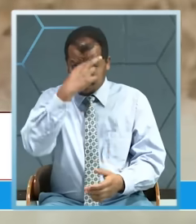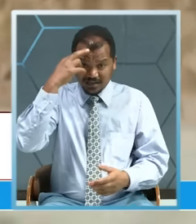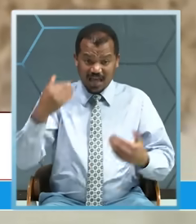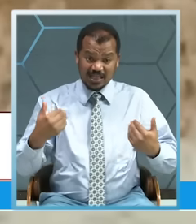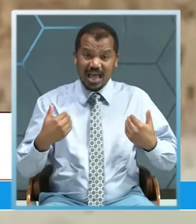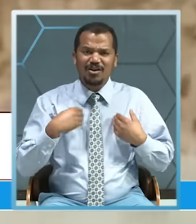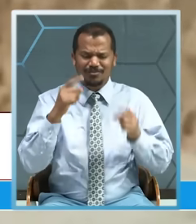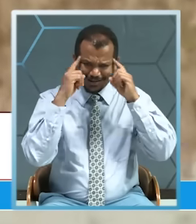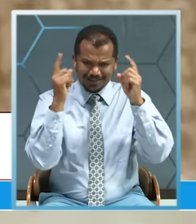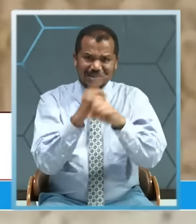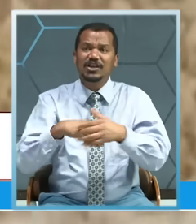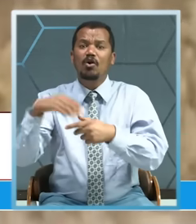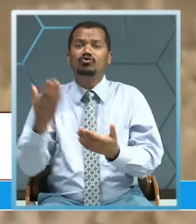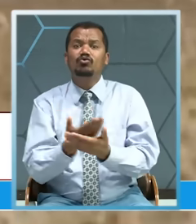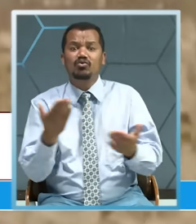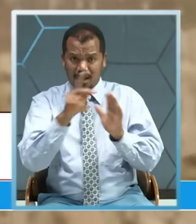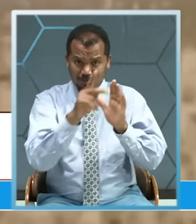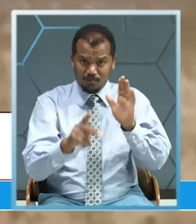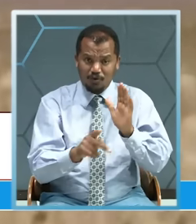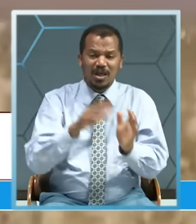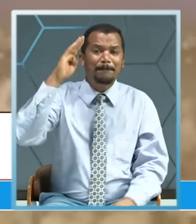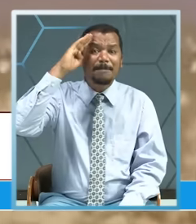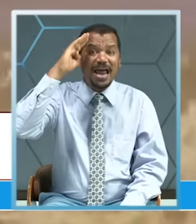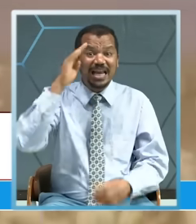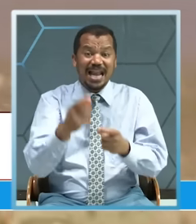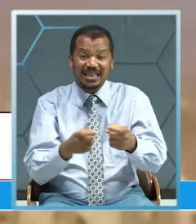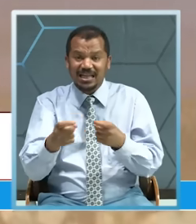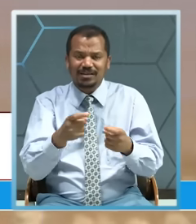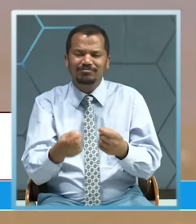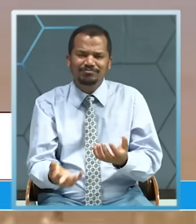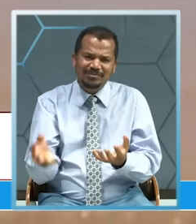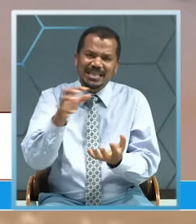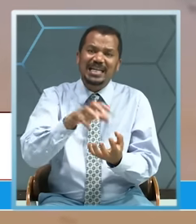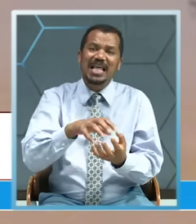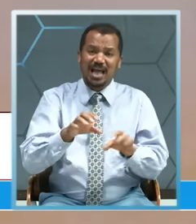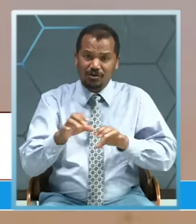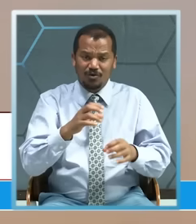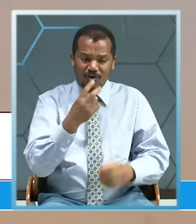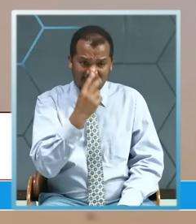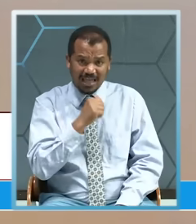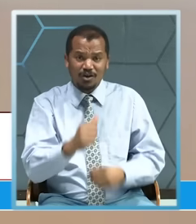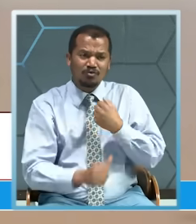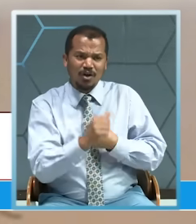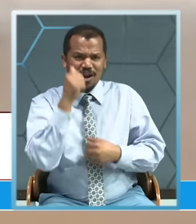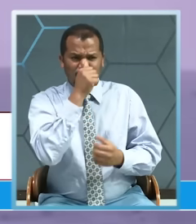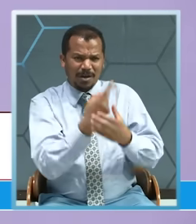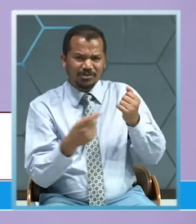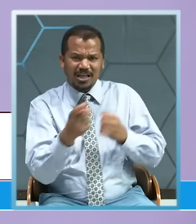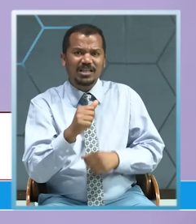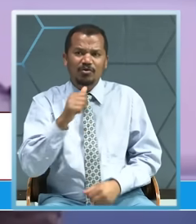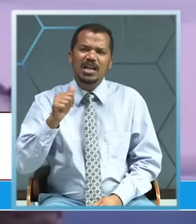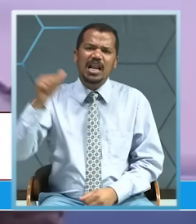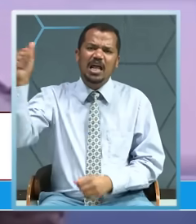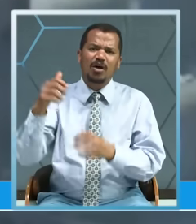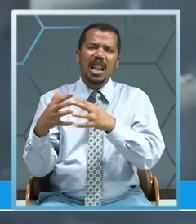ነው። በዚህ ረገድ ያለውን የተሳሳተ የውጭ ጉዳይ ፖሊሲ የባይደን አስተዳደር መከለስ ካልቻለ ጉዳቱ ለኢትዮጵያ